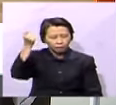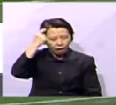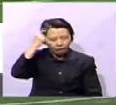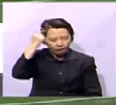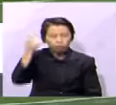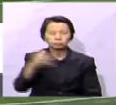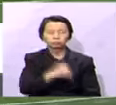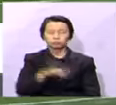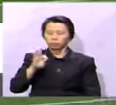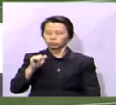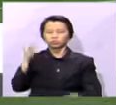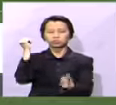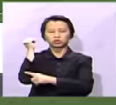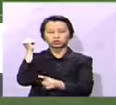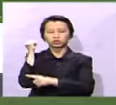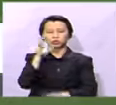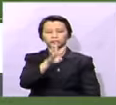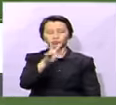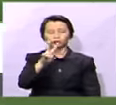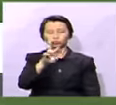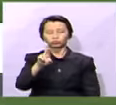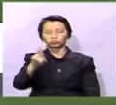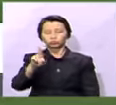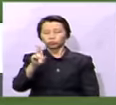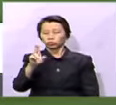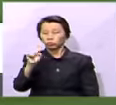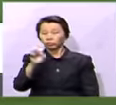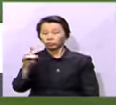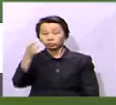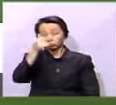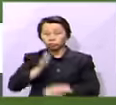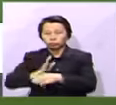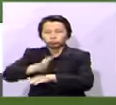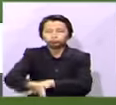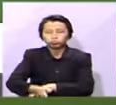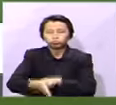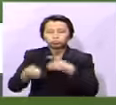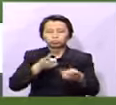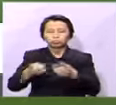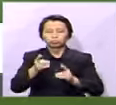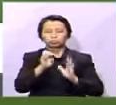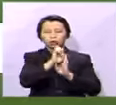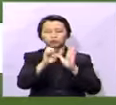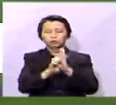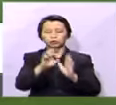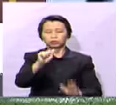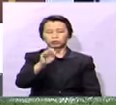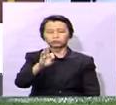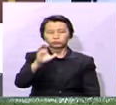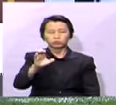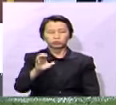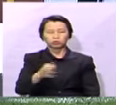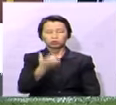rasional. FAM didenda $42,000 Amerika kerana melanggar kod tata tertib dan etika AFC.